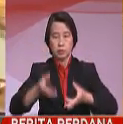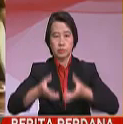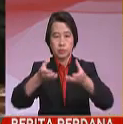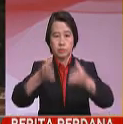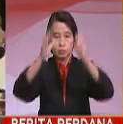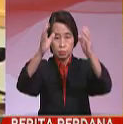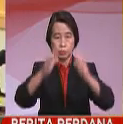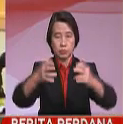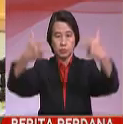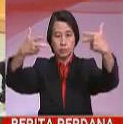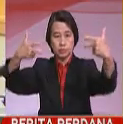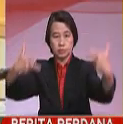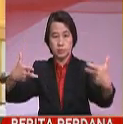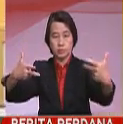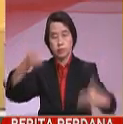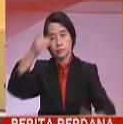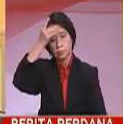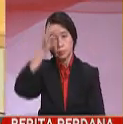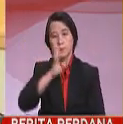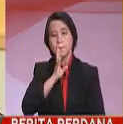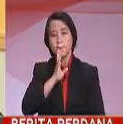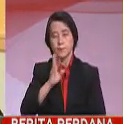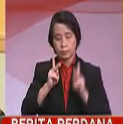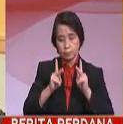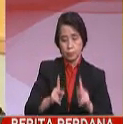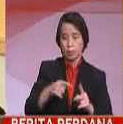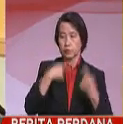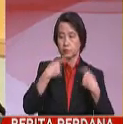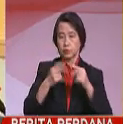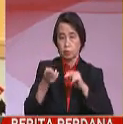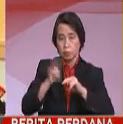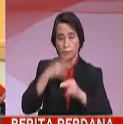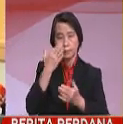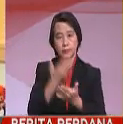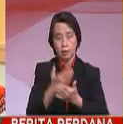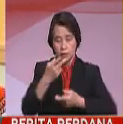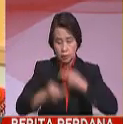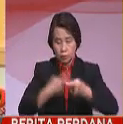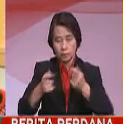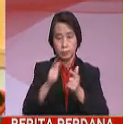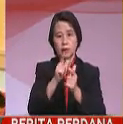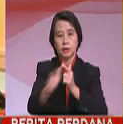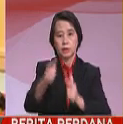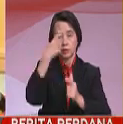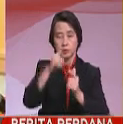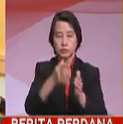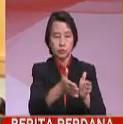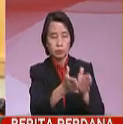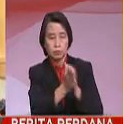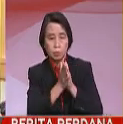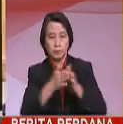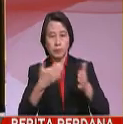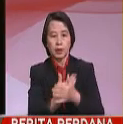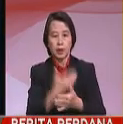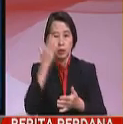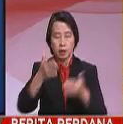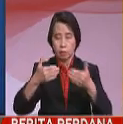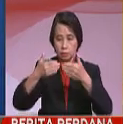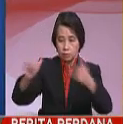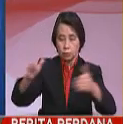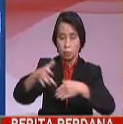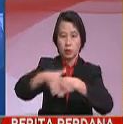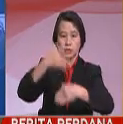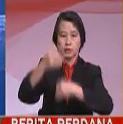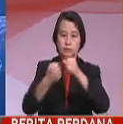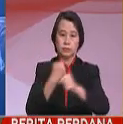maya. Jelas Datuk Saifuddin, pihaknya juga sedang menambah baik proses kelulusan bagi permohonan baru yang akan dibuka awal